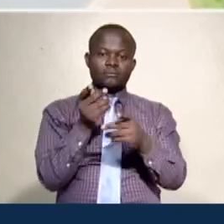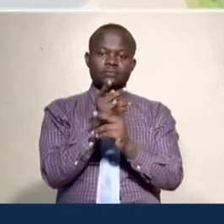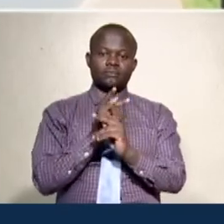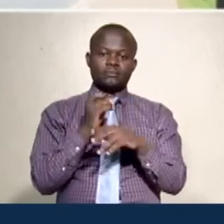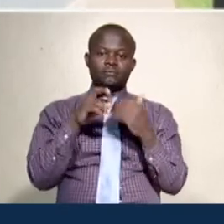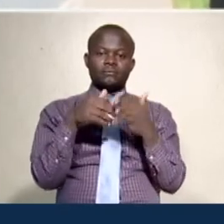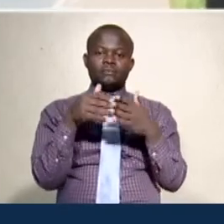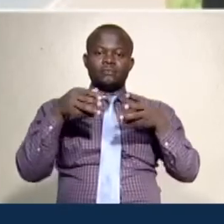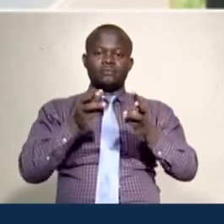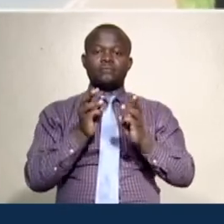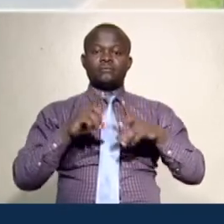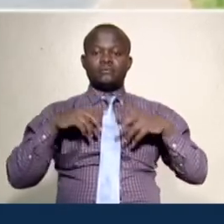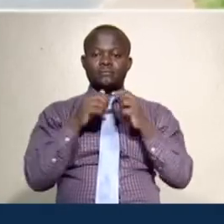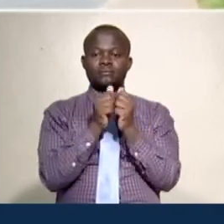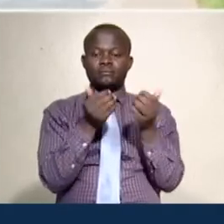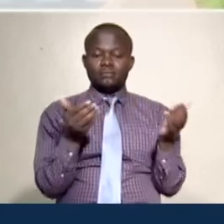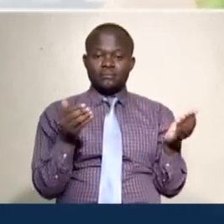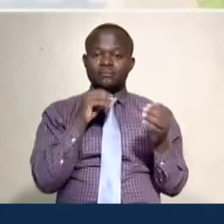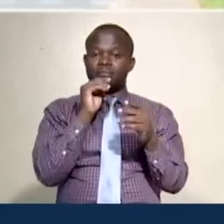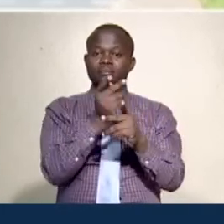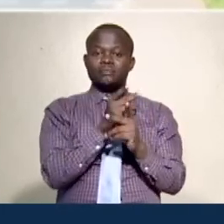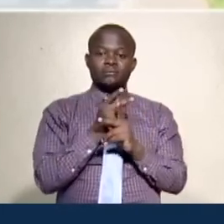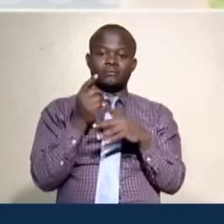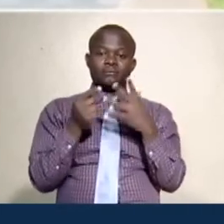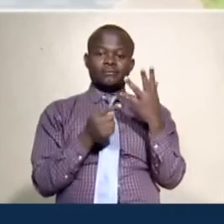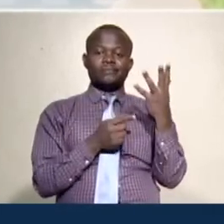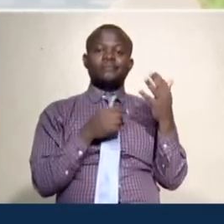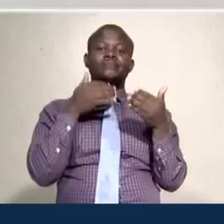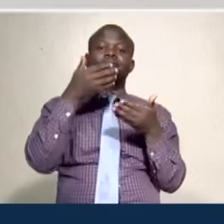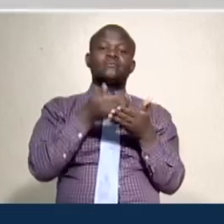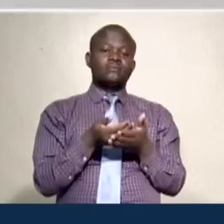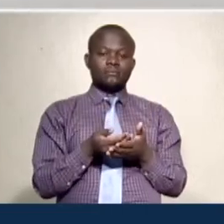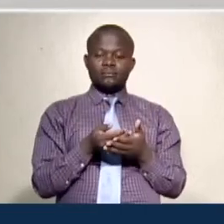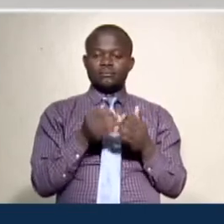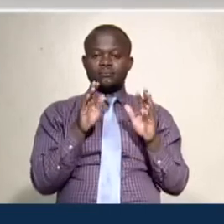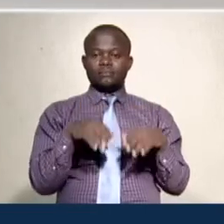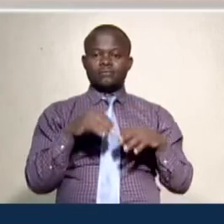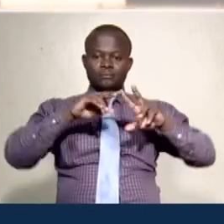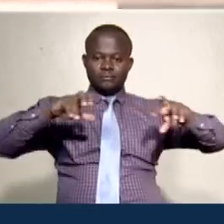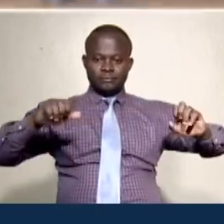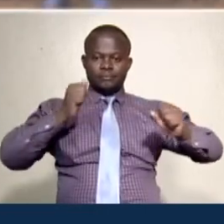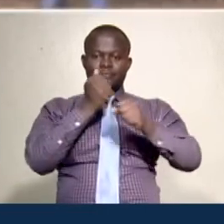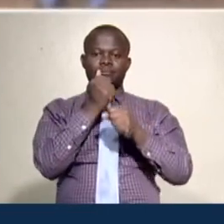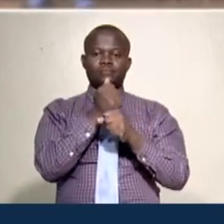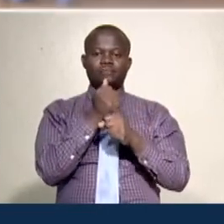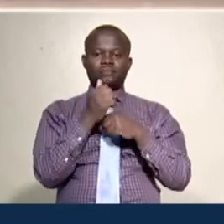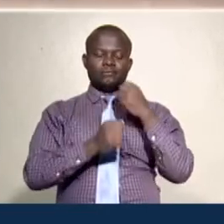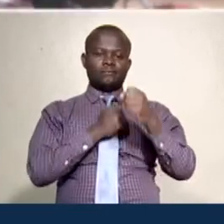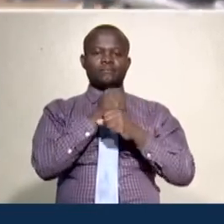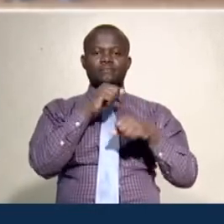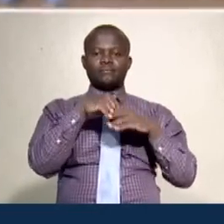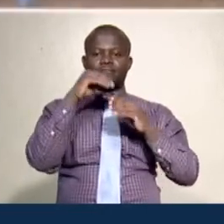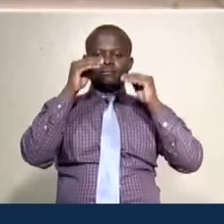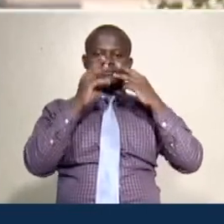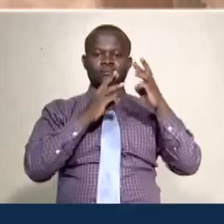mihanda cyangwa uburyo tubana n'abana ku mihanda uburyo tutita kubana ku mihanda bageraho bakiheba Ubushakashatsi bwakozwe uyu mwaka mu